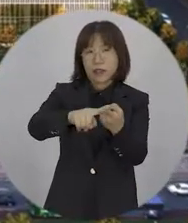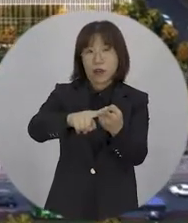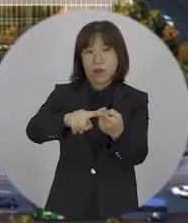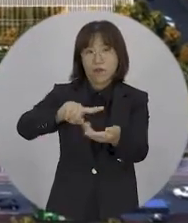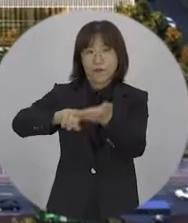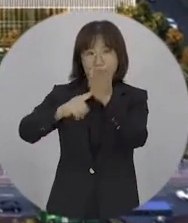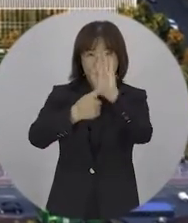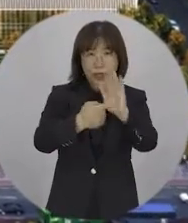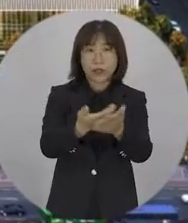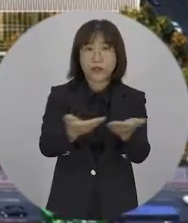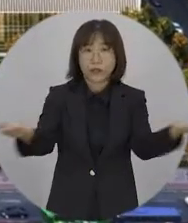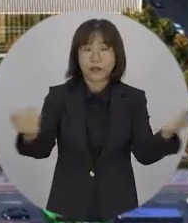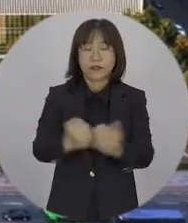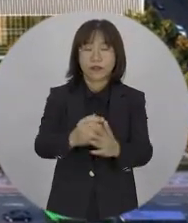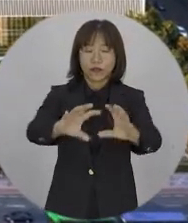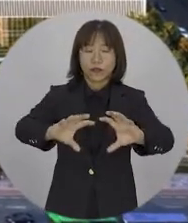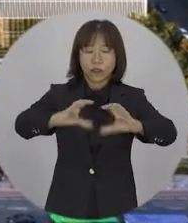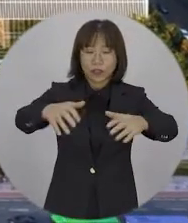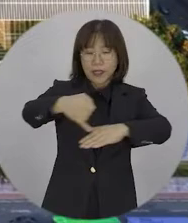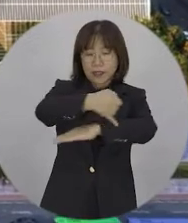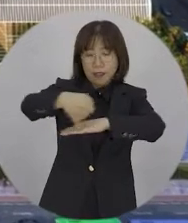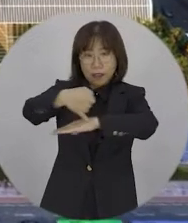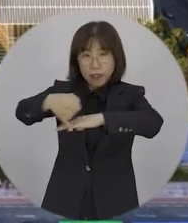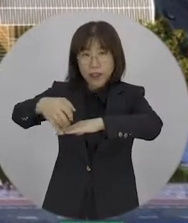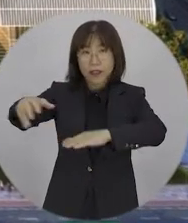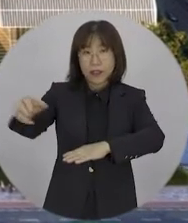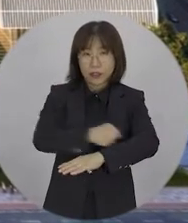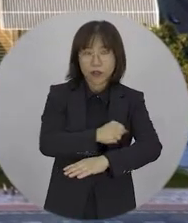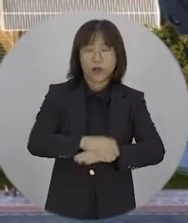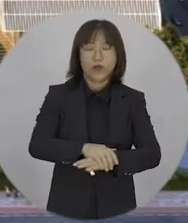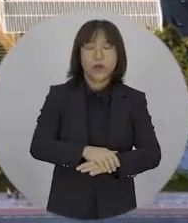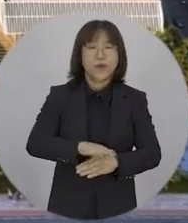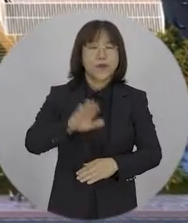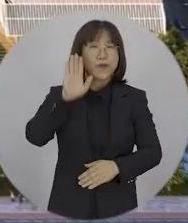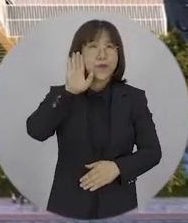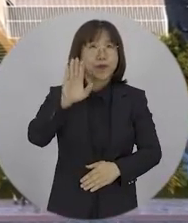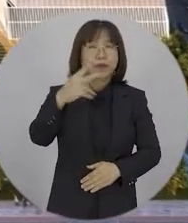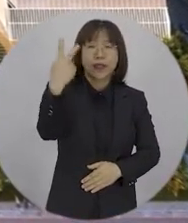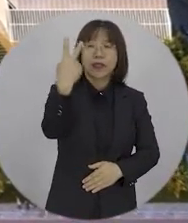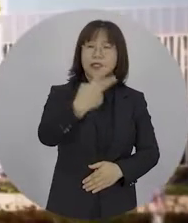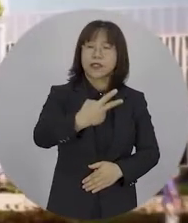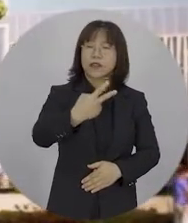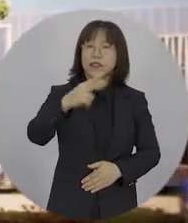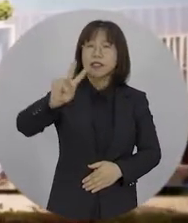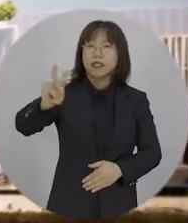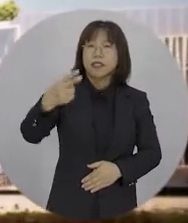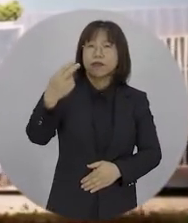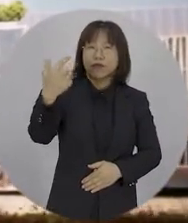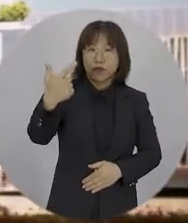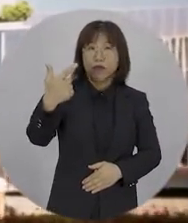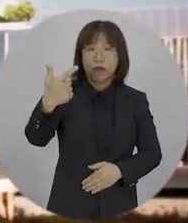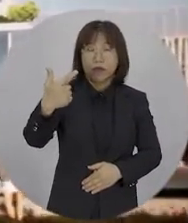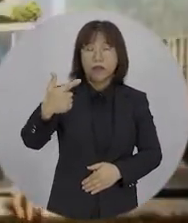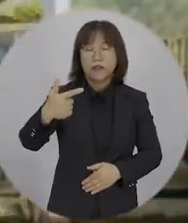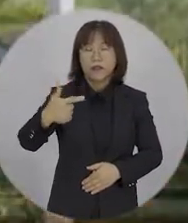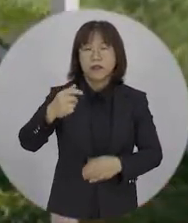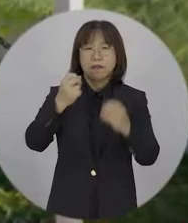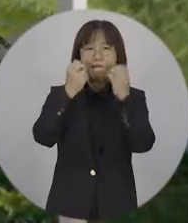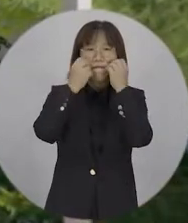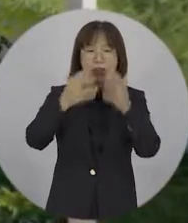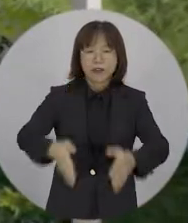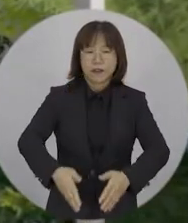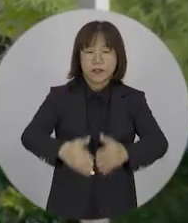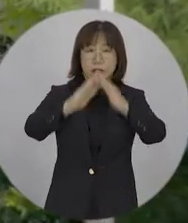소개됐습니다. 한편 국제설계 공모를 통해 선정된 강서구 통합신청사는 오는 2026년 준공을